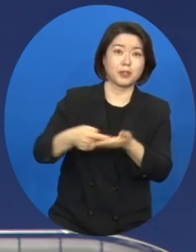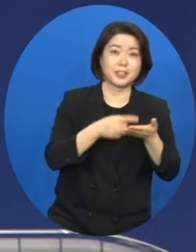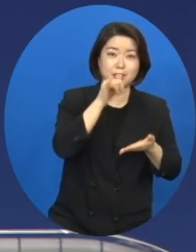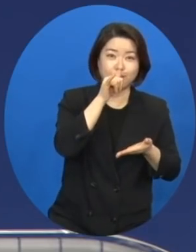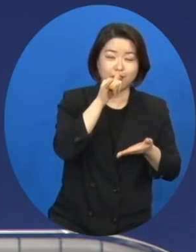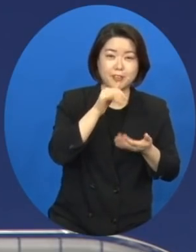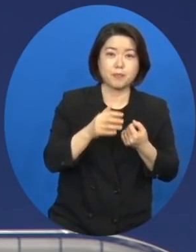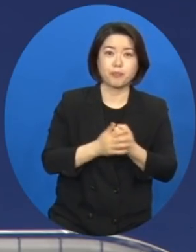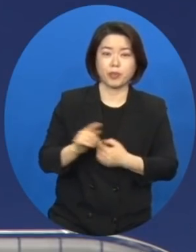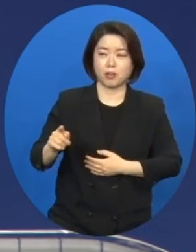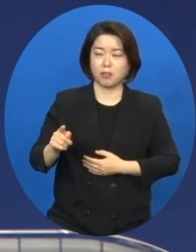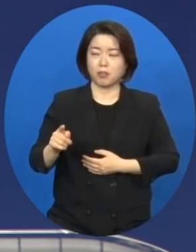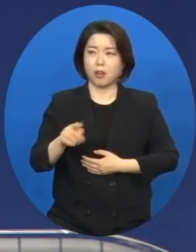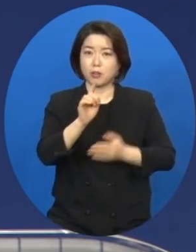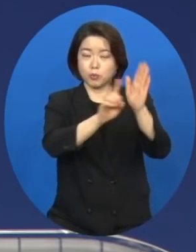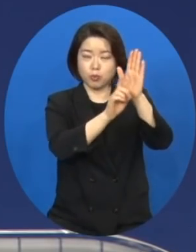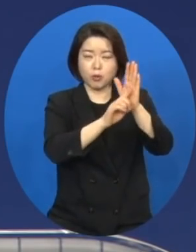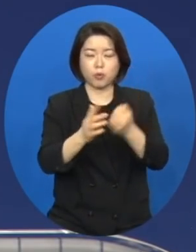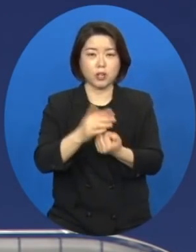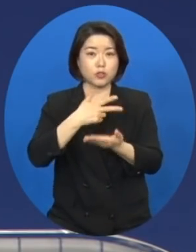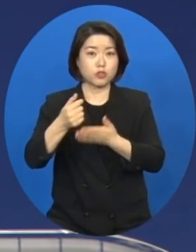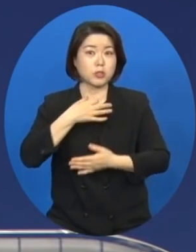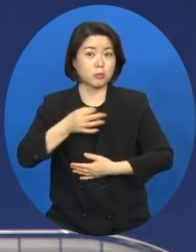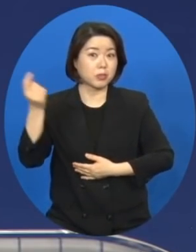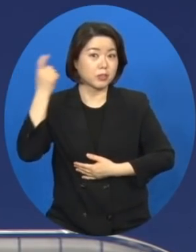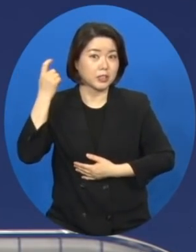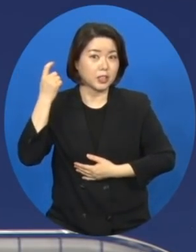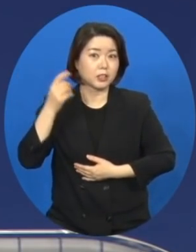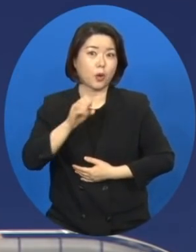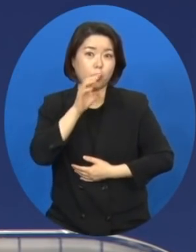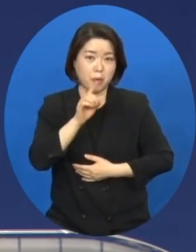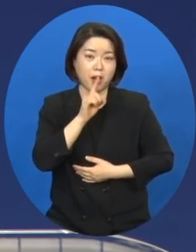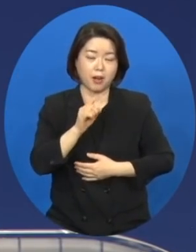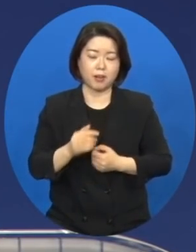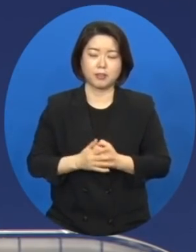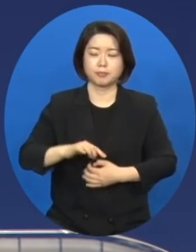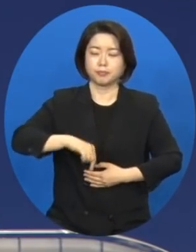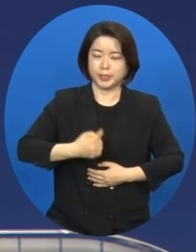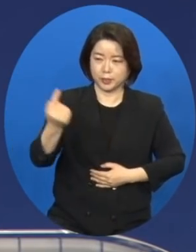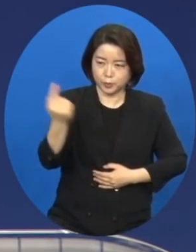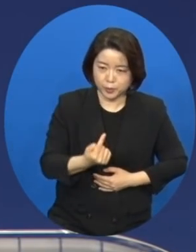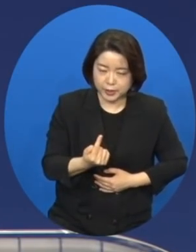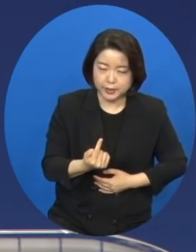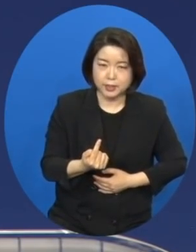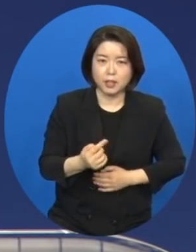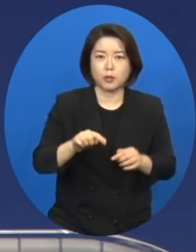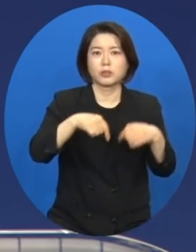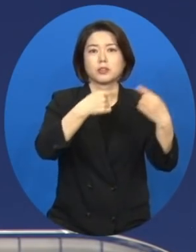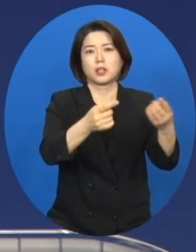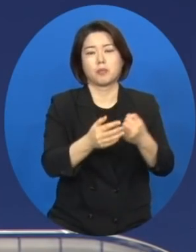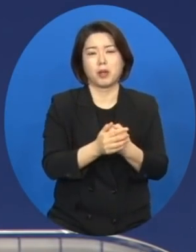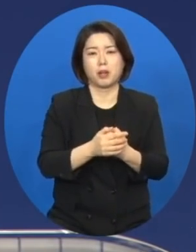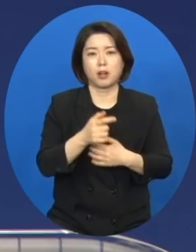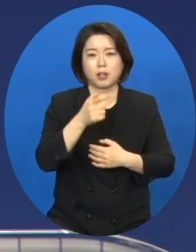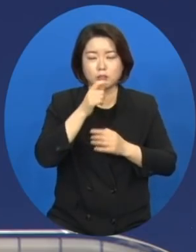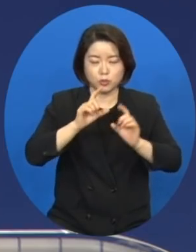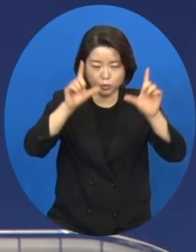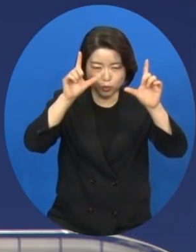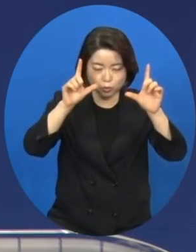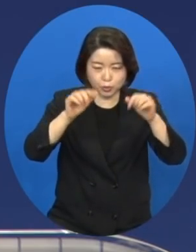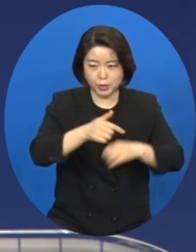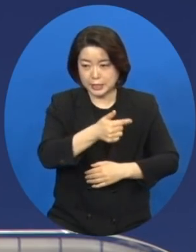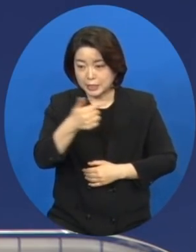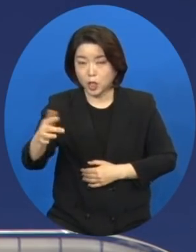그게 주님의 음성으로 들렸다는 거예요. 뭐 하여튼 그래가지고 자기가 가야 될 것 같아서 참석을 하시고요, 수요일 저녁마다